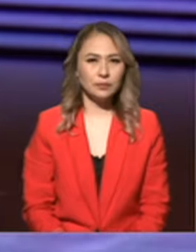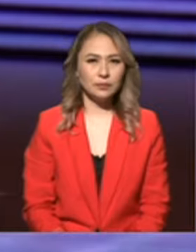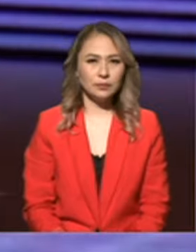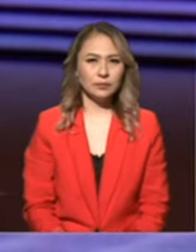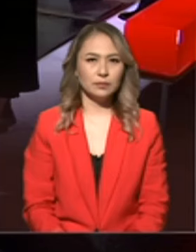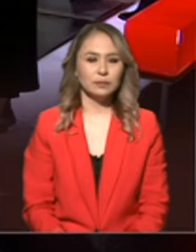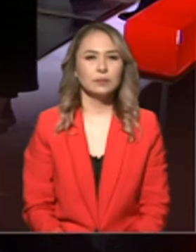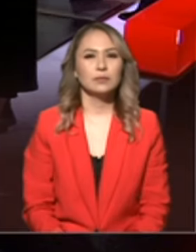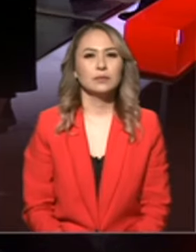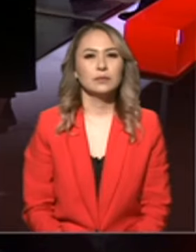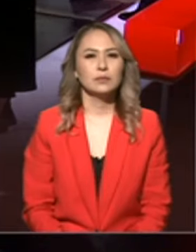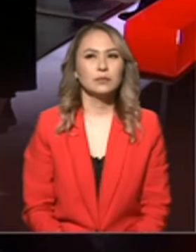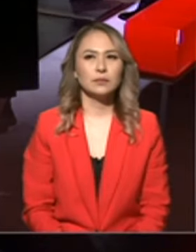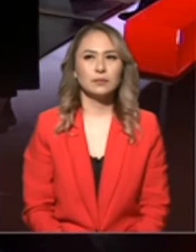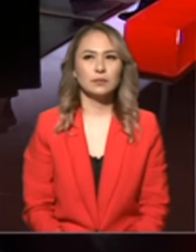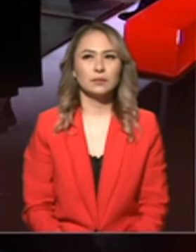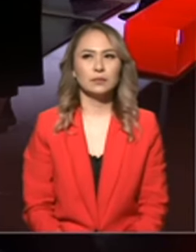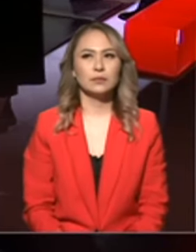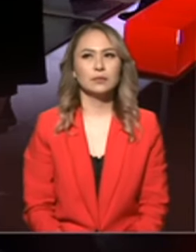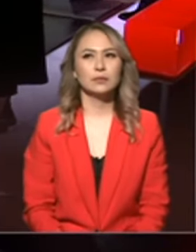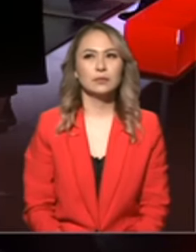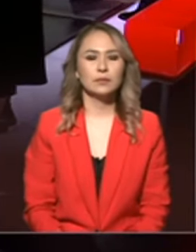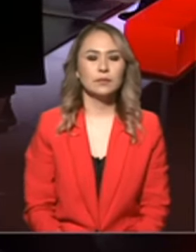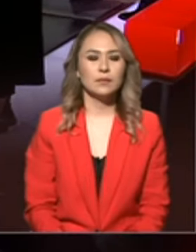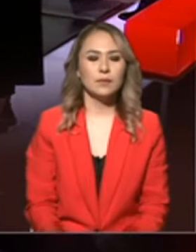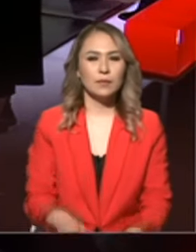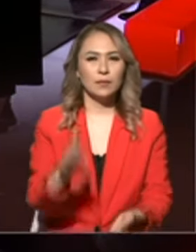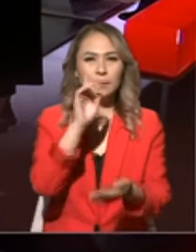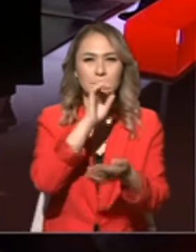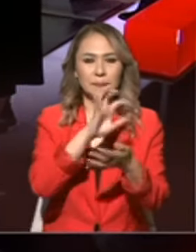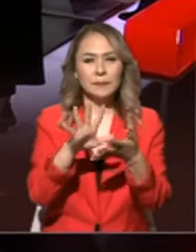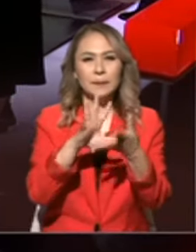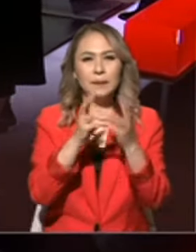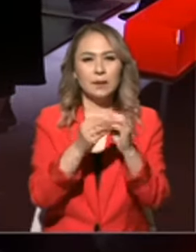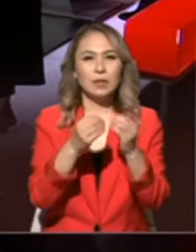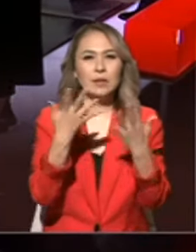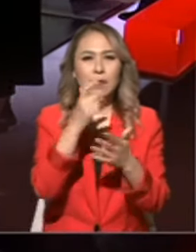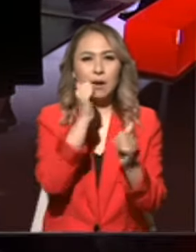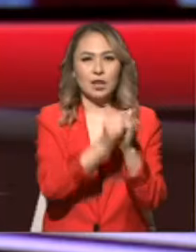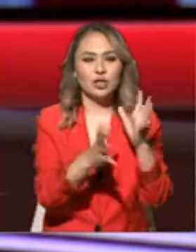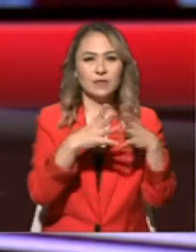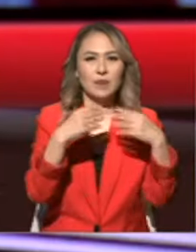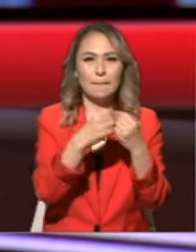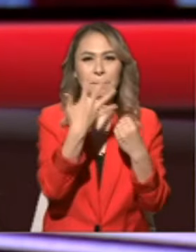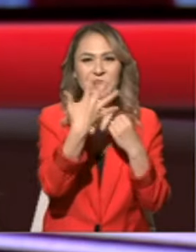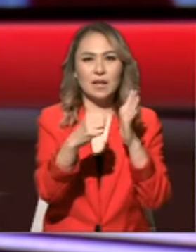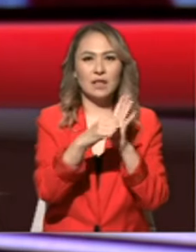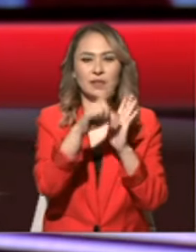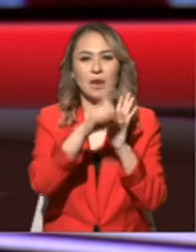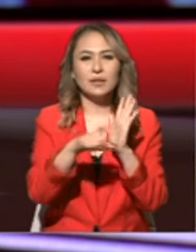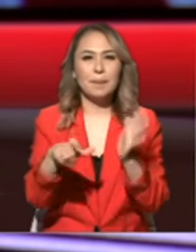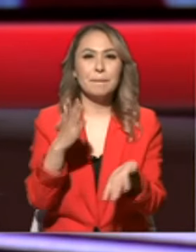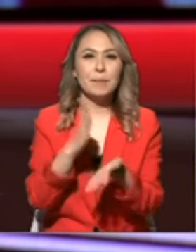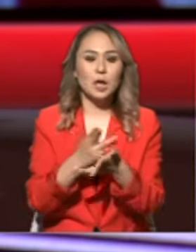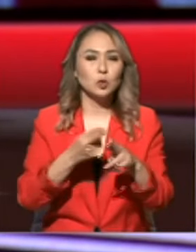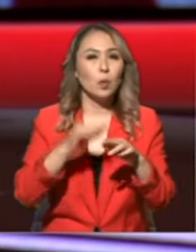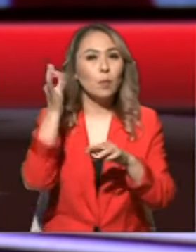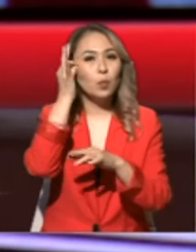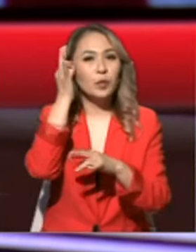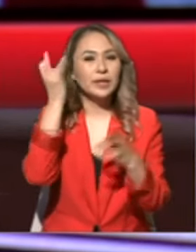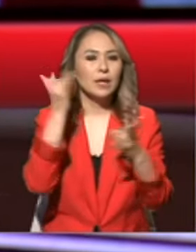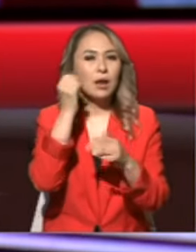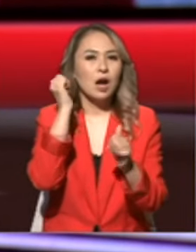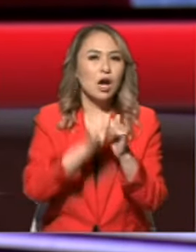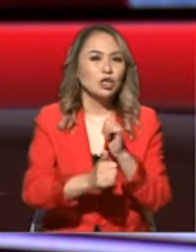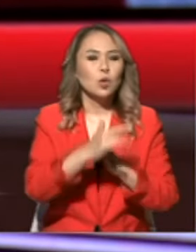айтқан кешімсінар ханым бағана мен облыстардағы кешімсін бір мен әр отбасыны қарасаңыз кемінде 5-6 баладан бар аудандарда. Сонда ескеру керек, бар әрқайсы көп